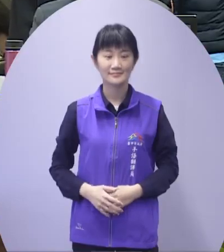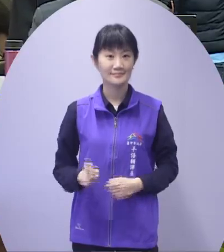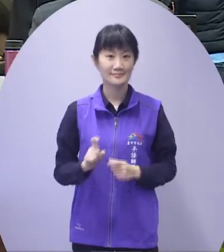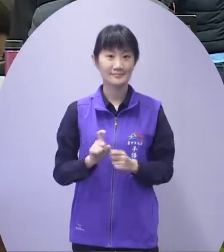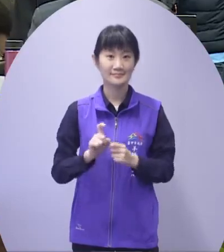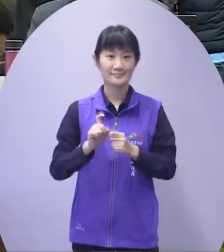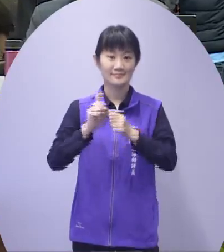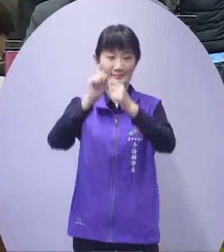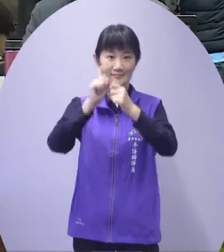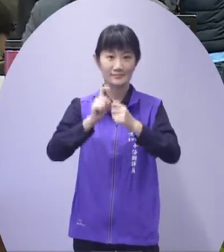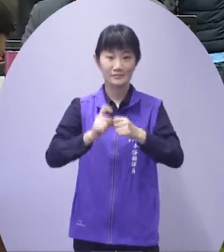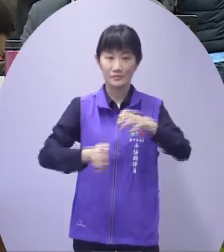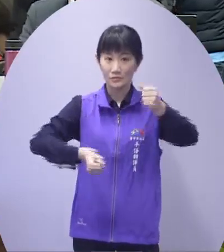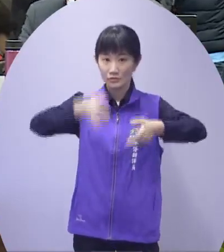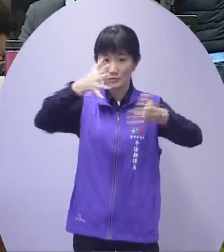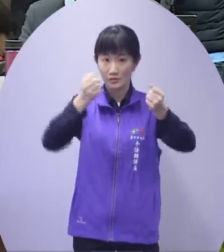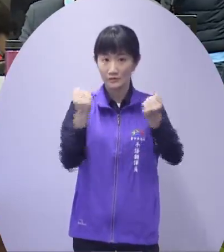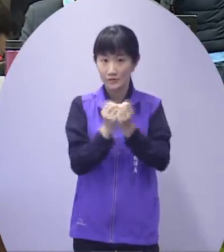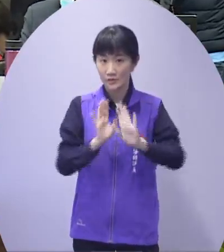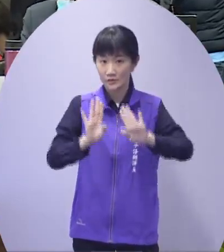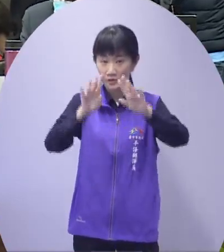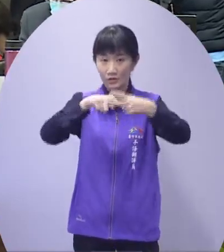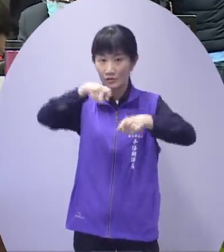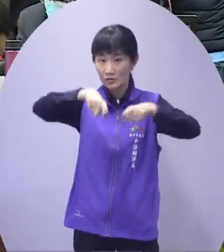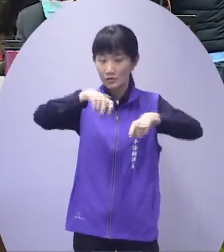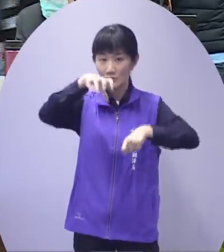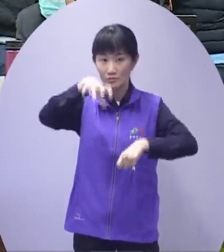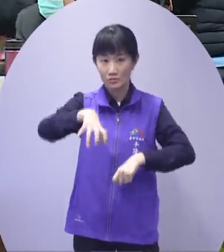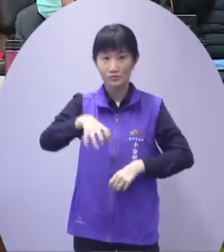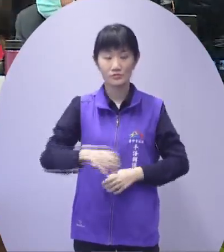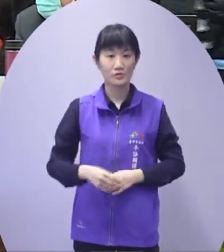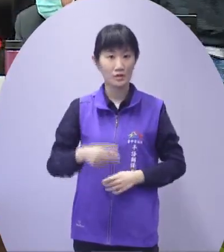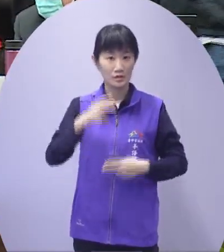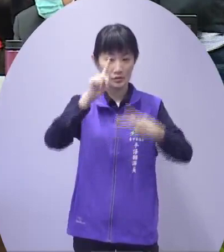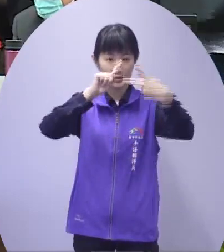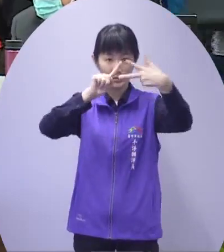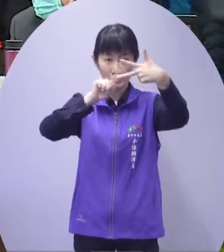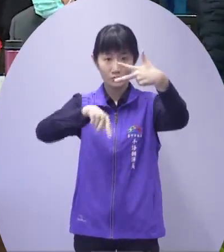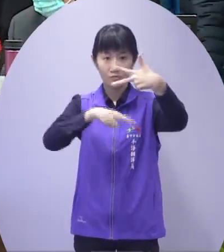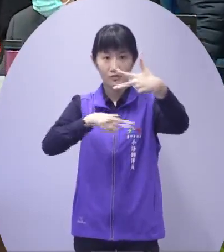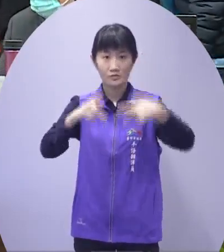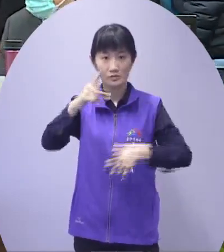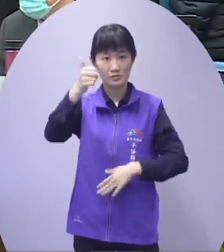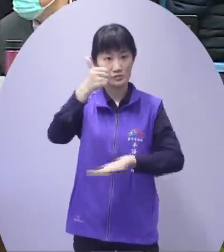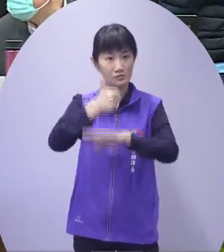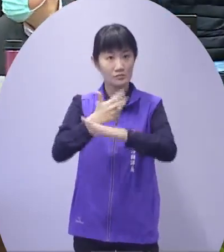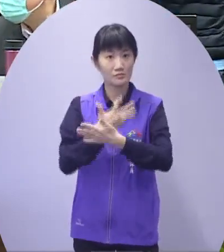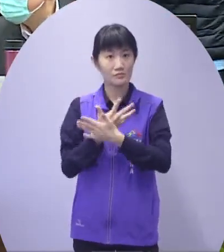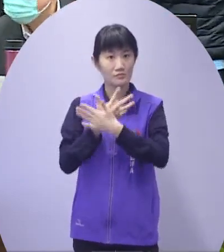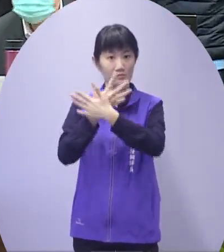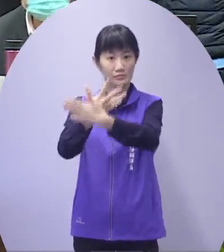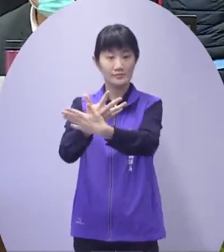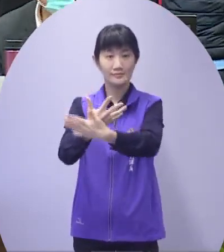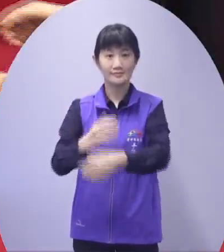第十位，住宅发展工程署朱英杰科员，请上台授奖。